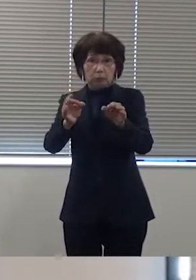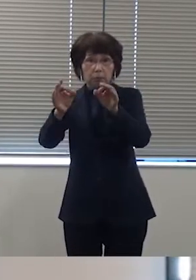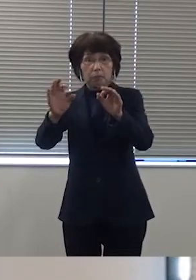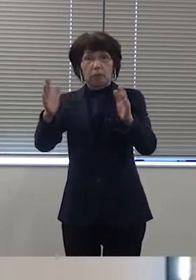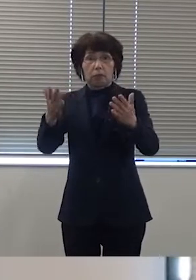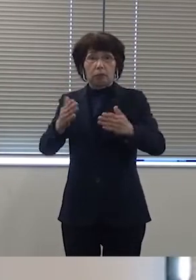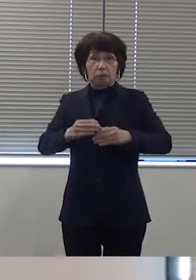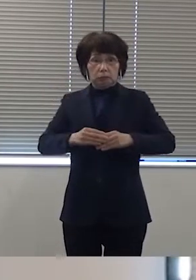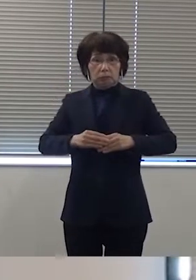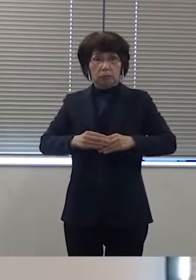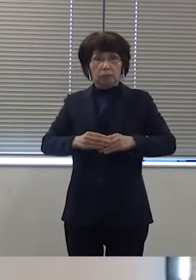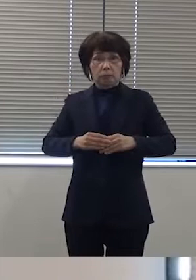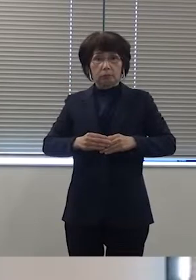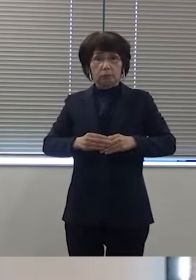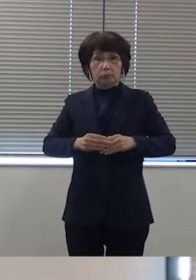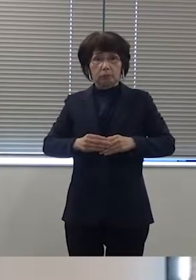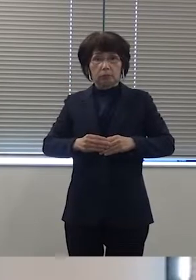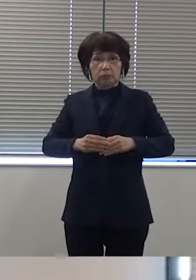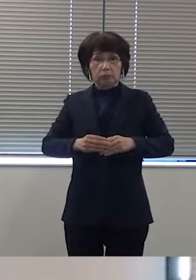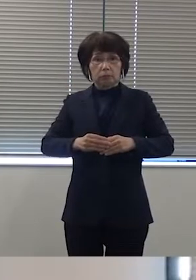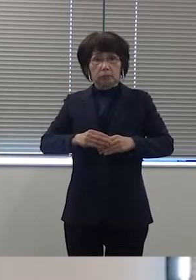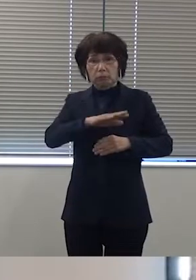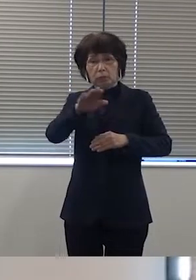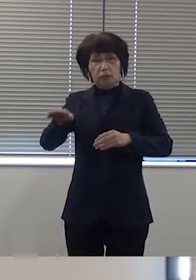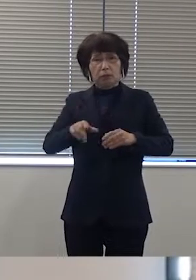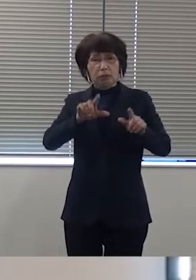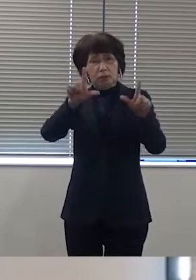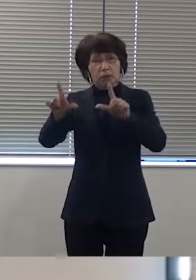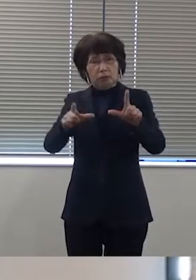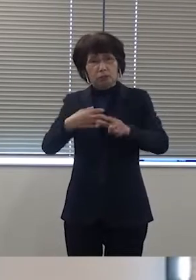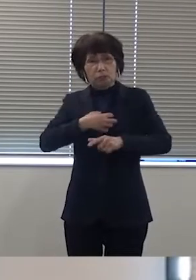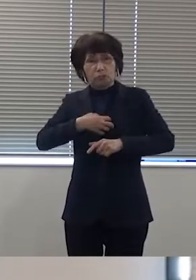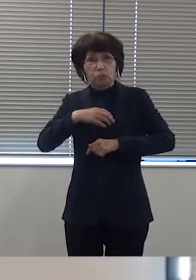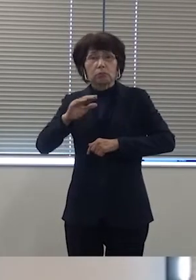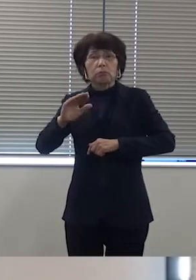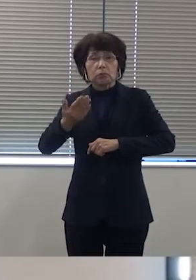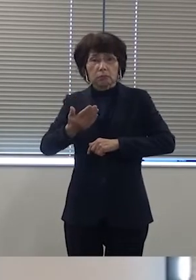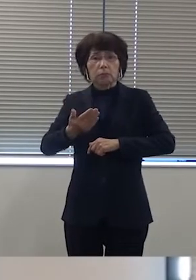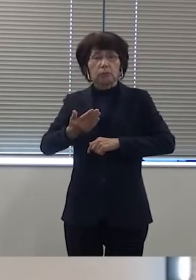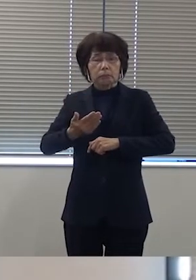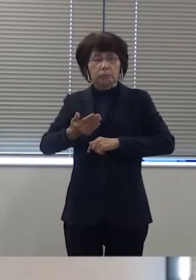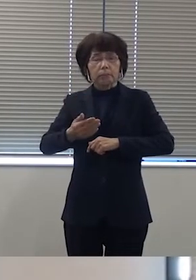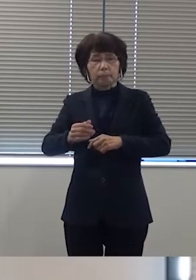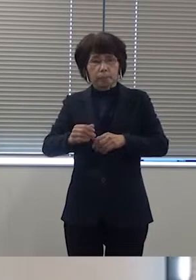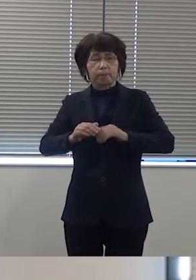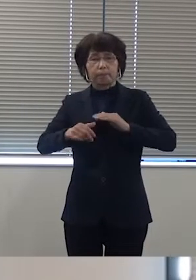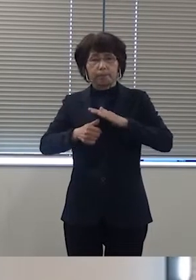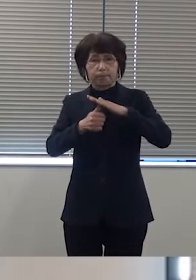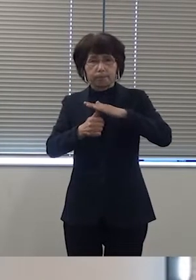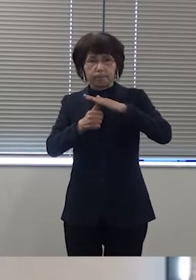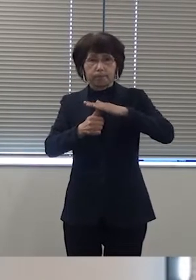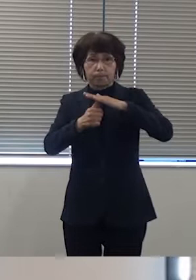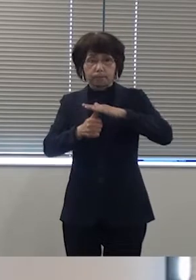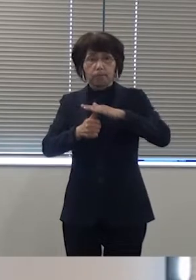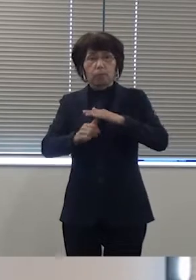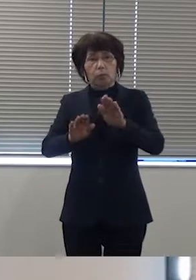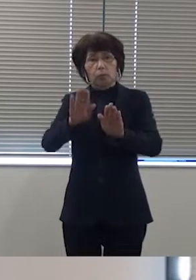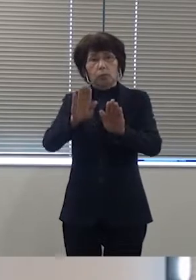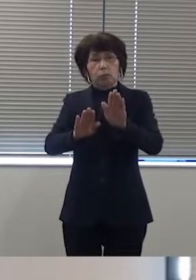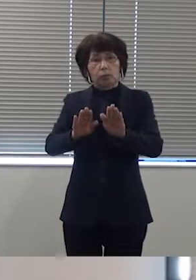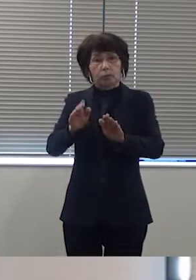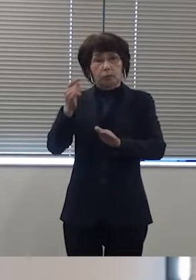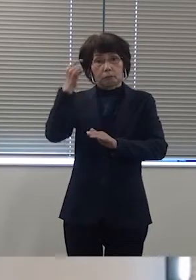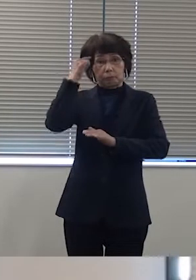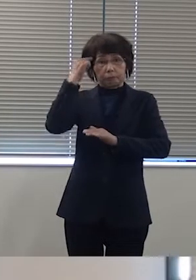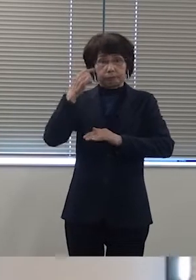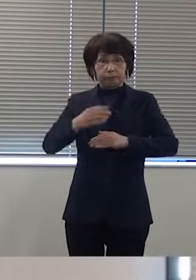びてはいないです。今、多分皆様が苦しいんですが、過失的にでしのいでいるという状況が見受けられ